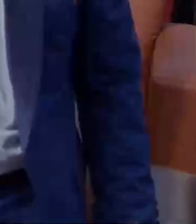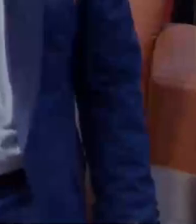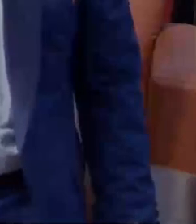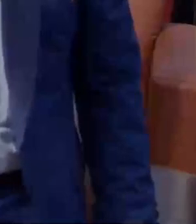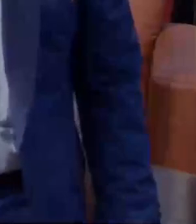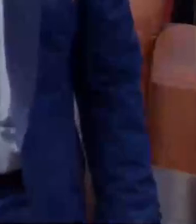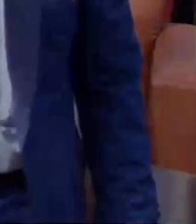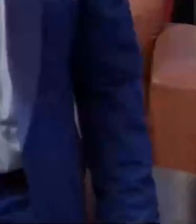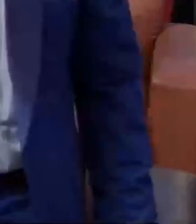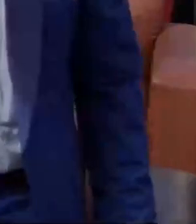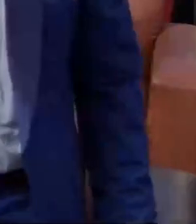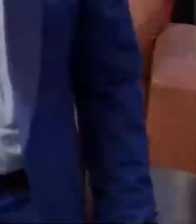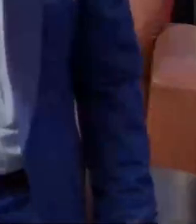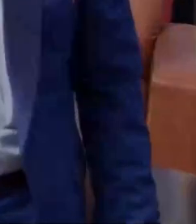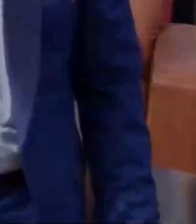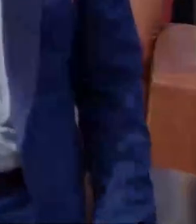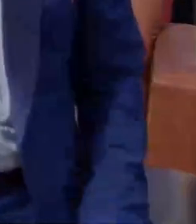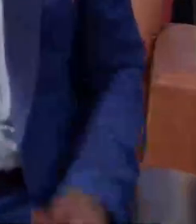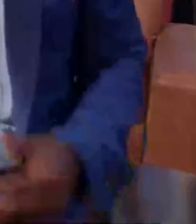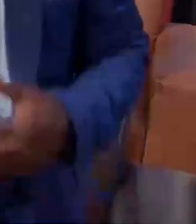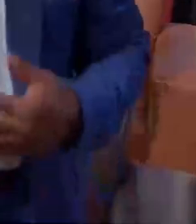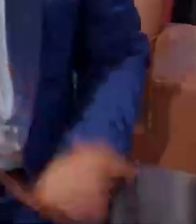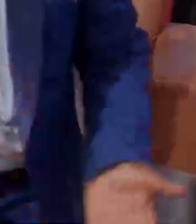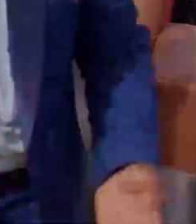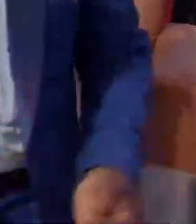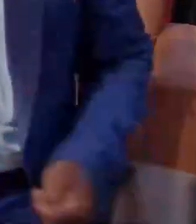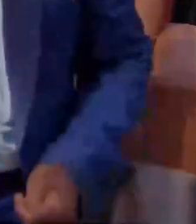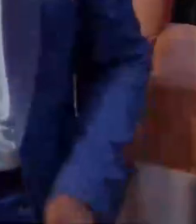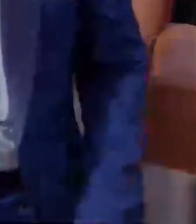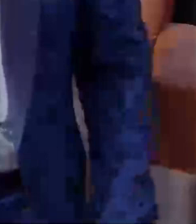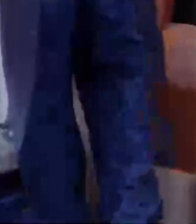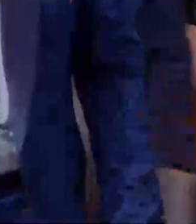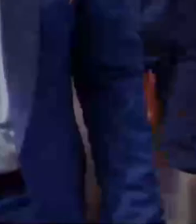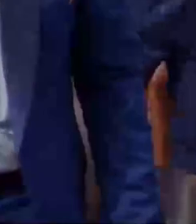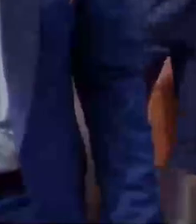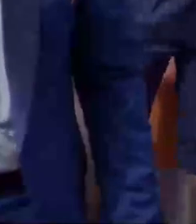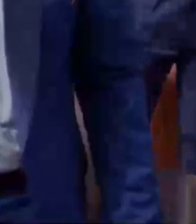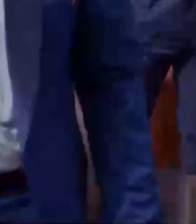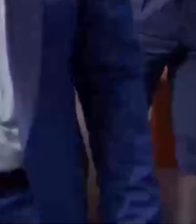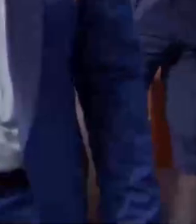Papa Mahou va nous diriger dans la prière.